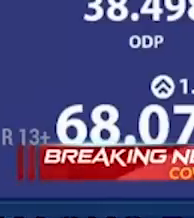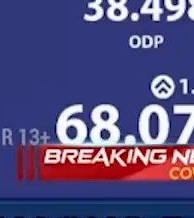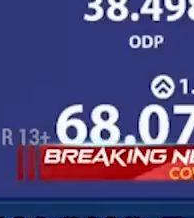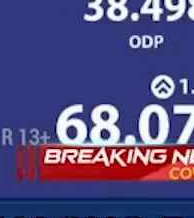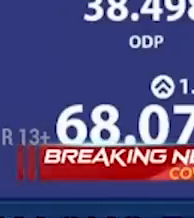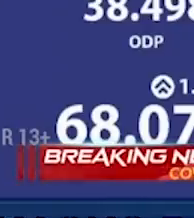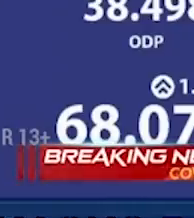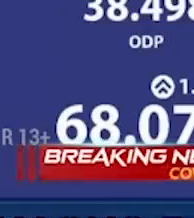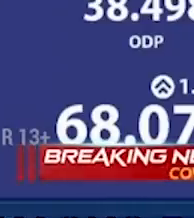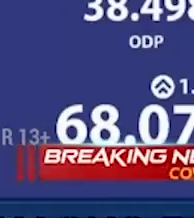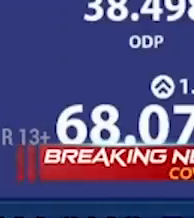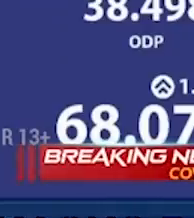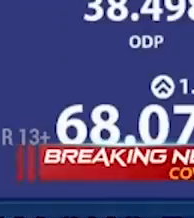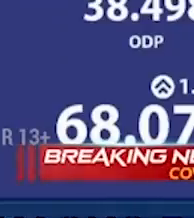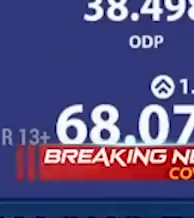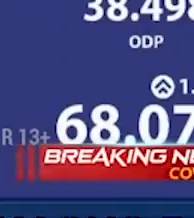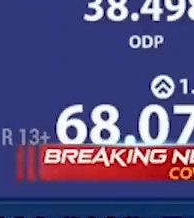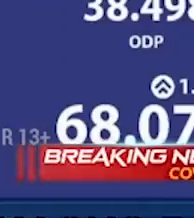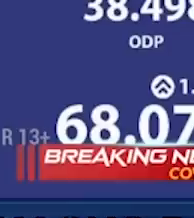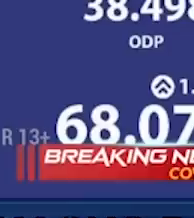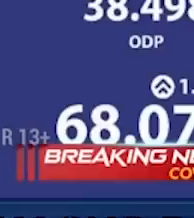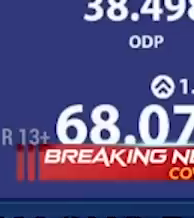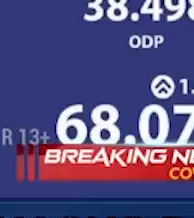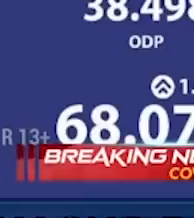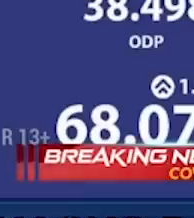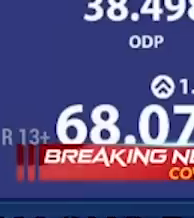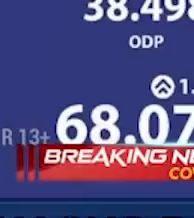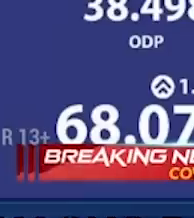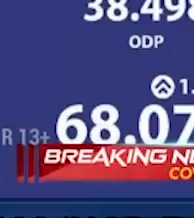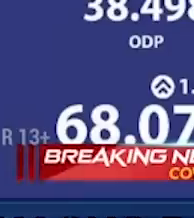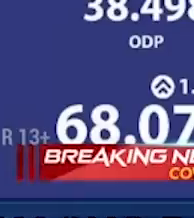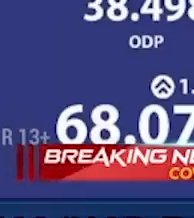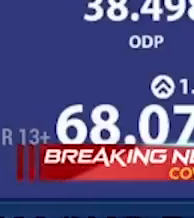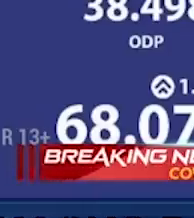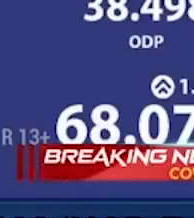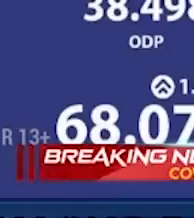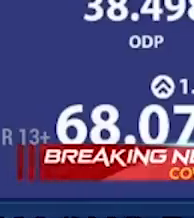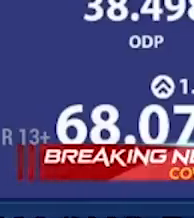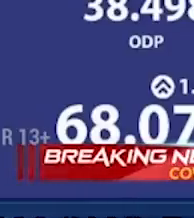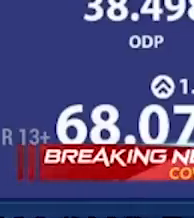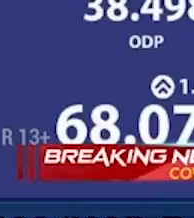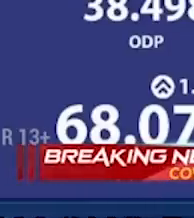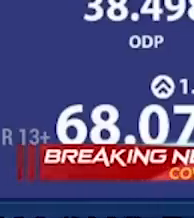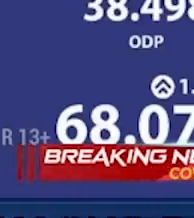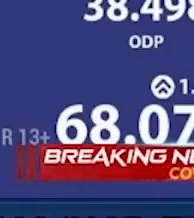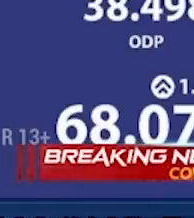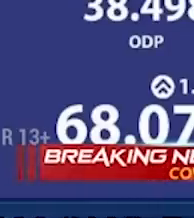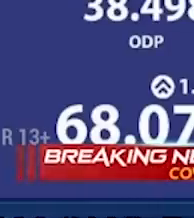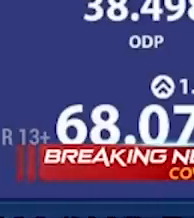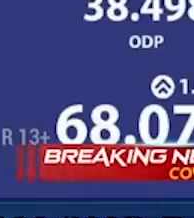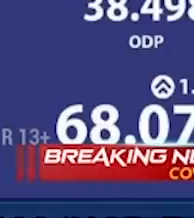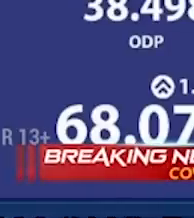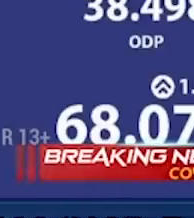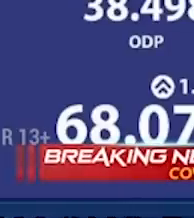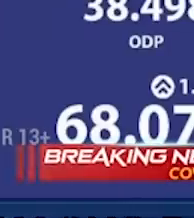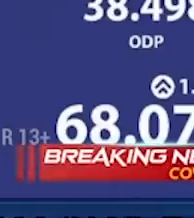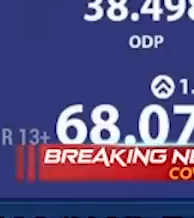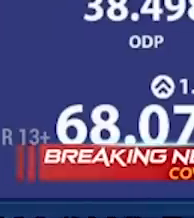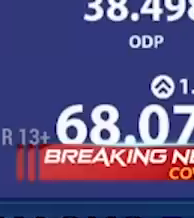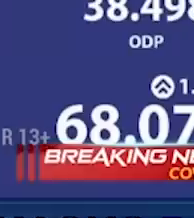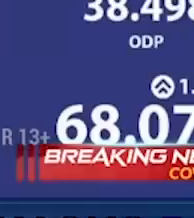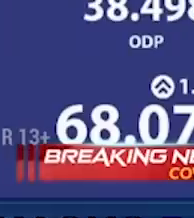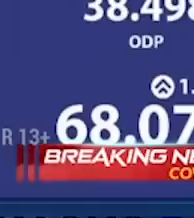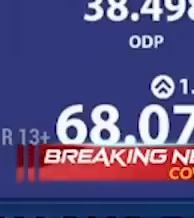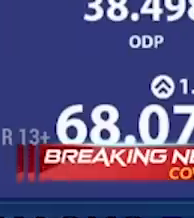sakit Hai karena sebagian besar kasus yang kita dapatkan ini adalah orang-orang yang dengan gejala